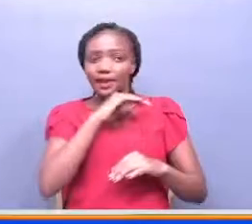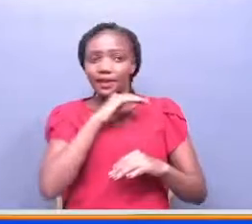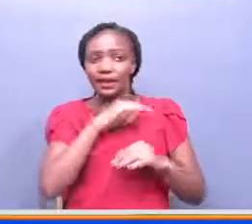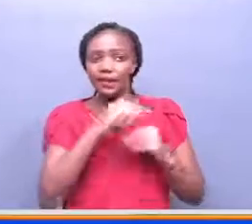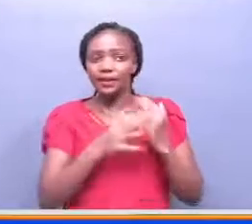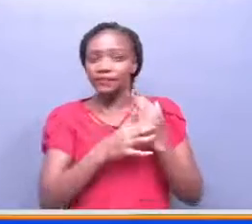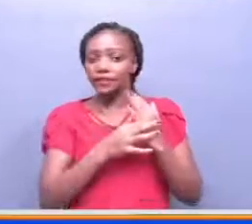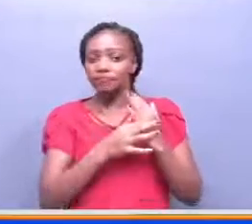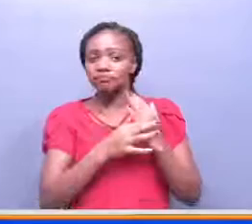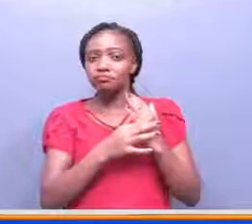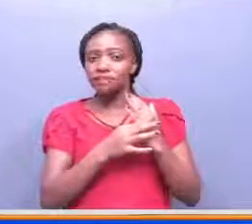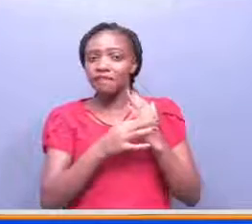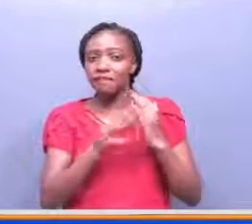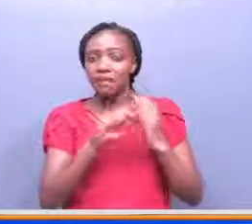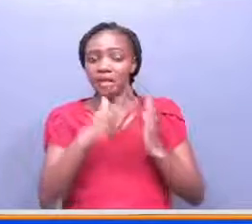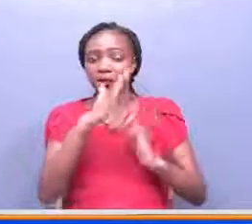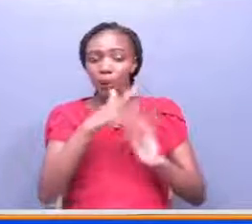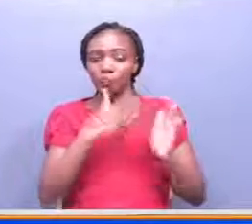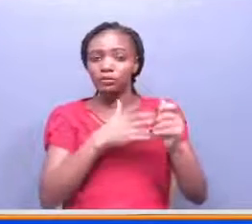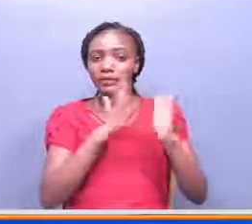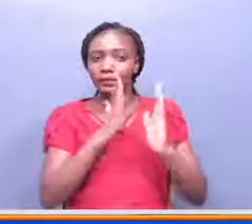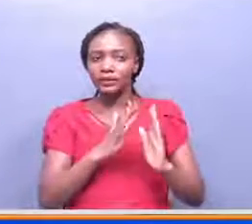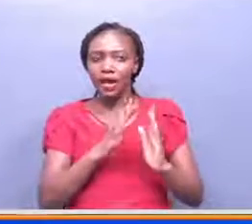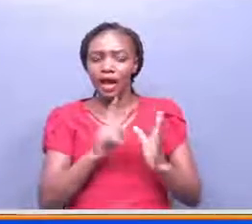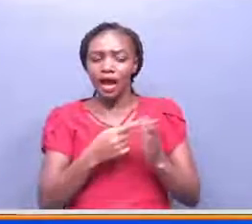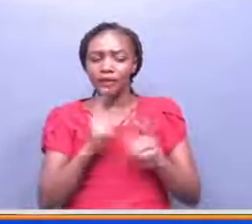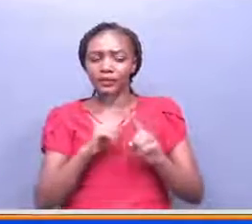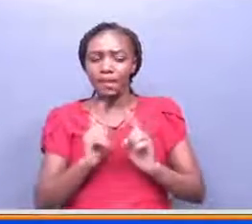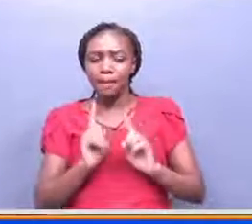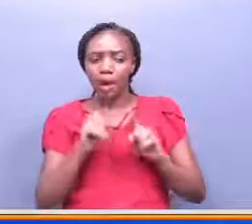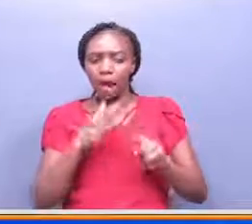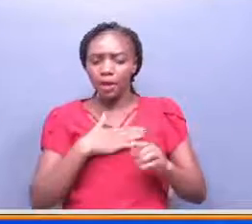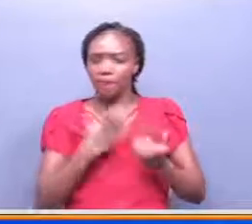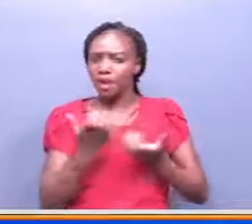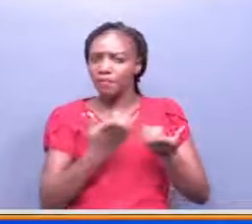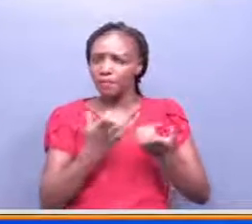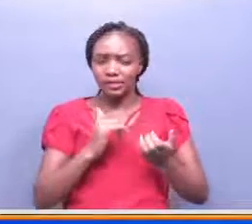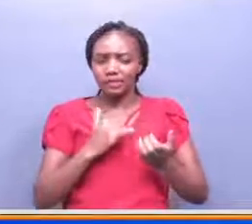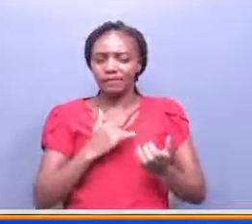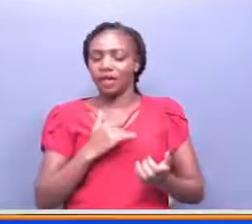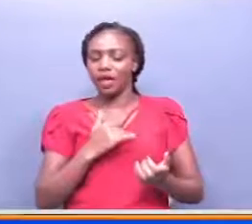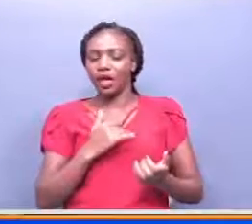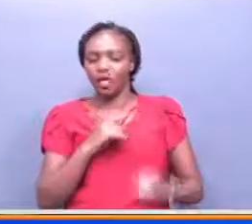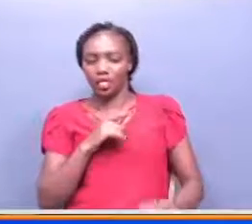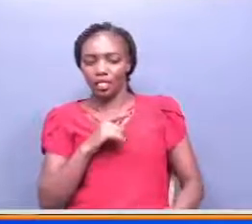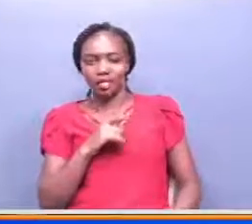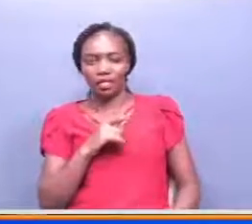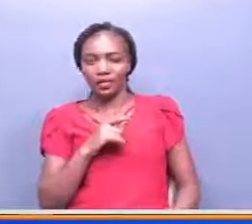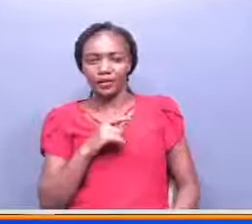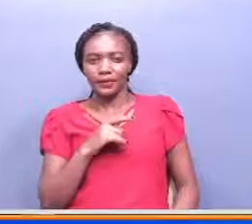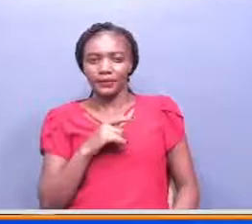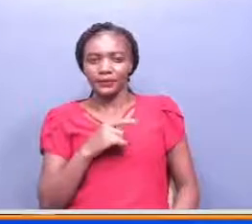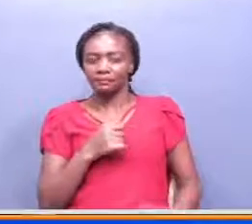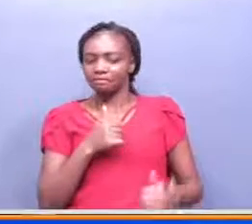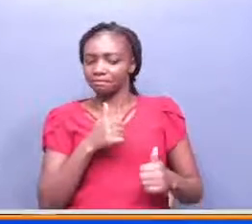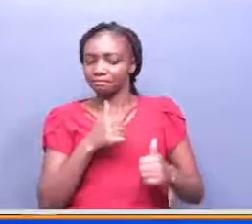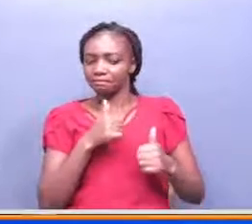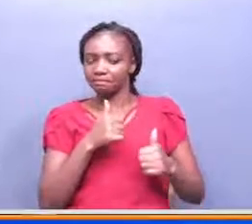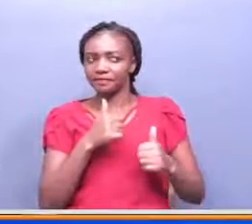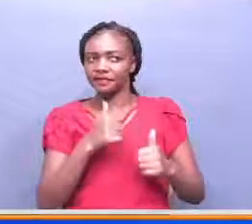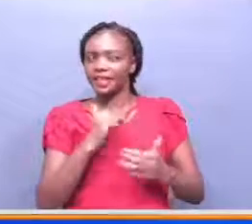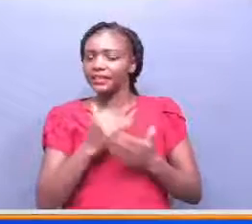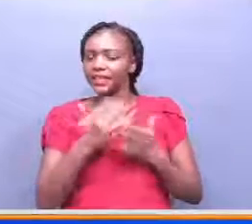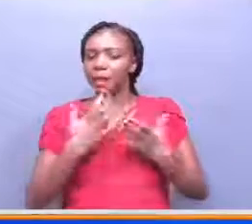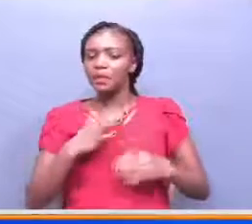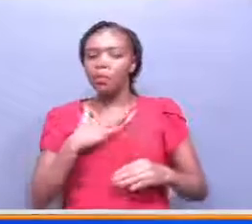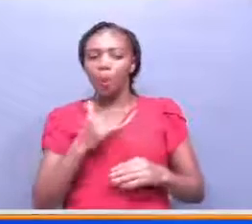is a prominent Kenya, you know. Ukikuja kwa biashara yako ni kitu major sana. Watu wengine wanataka hiyo tata hiyo sahani alikulia